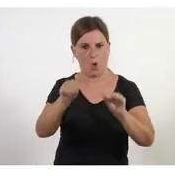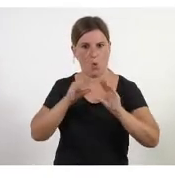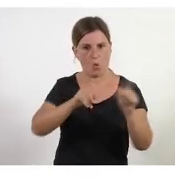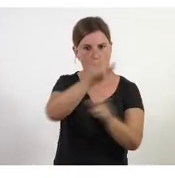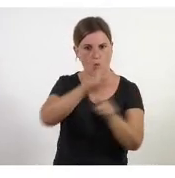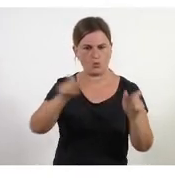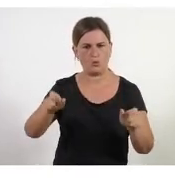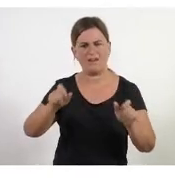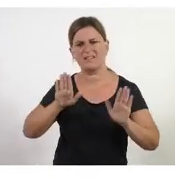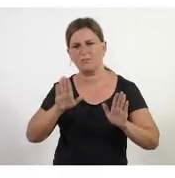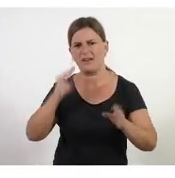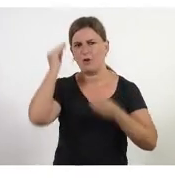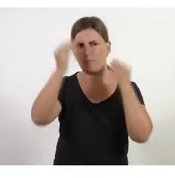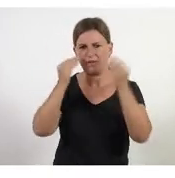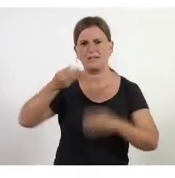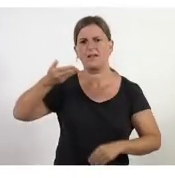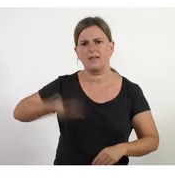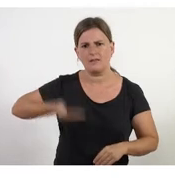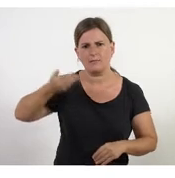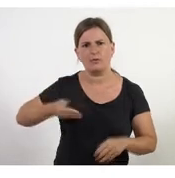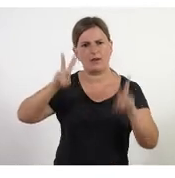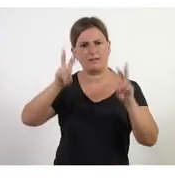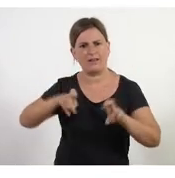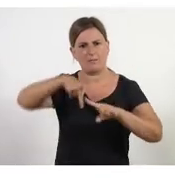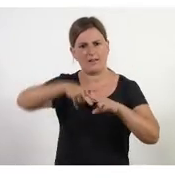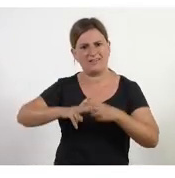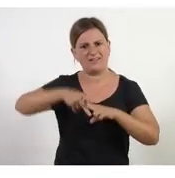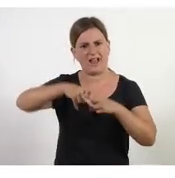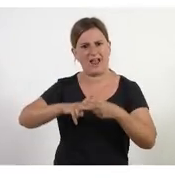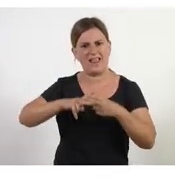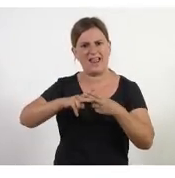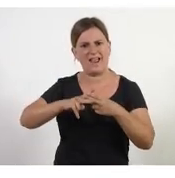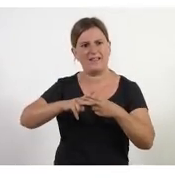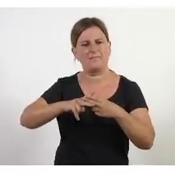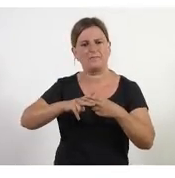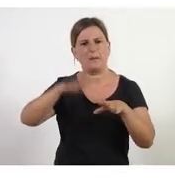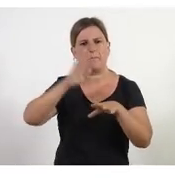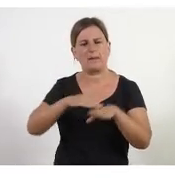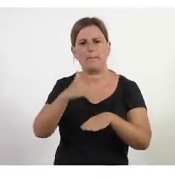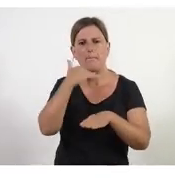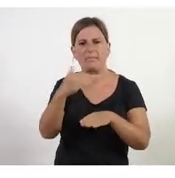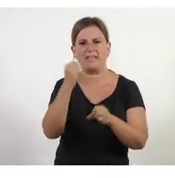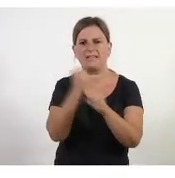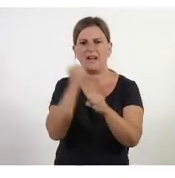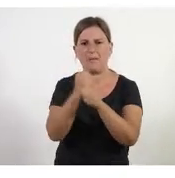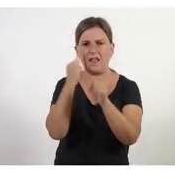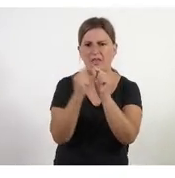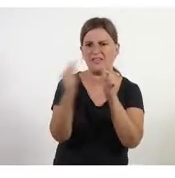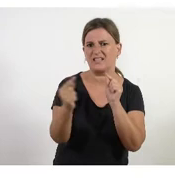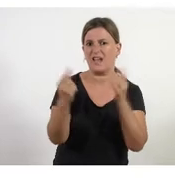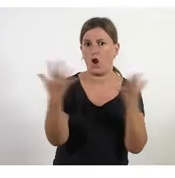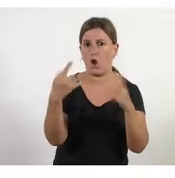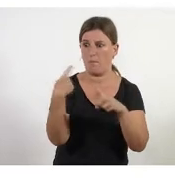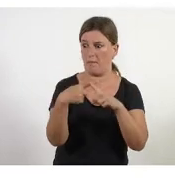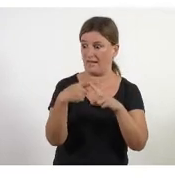fer un taller sobre la temàtica del teletreball i sobre les eines, perquè segurament durant l'emergència sanitària